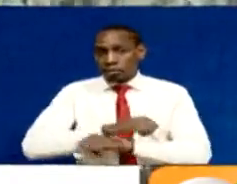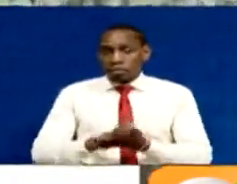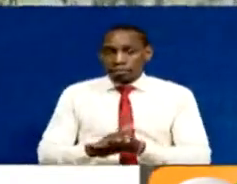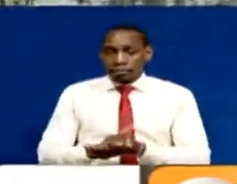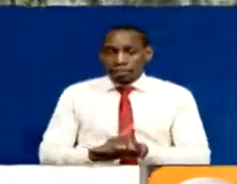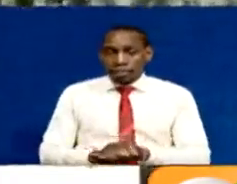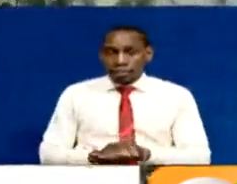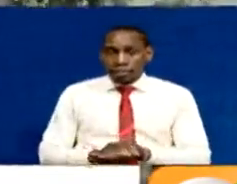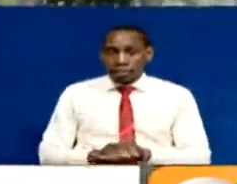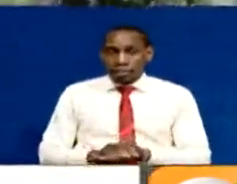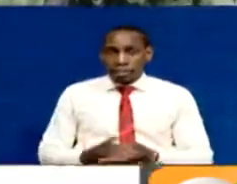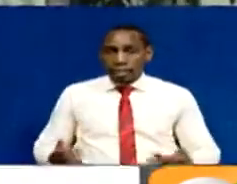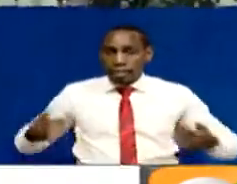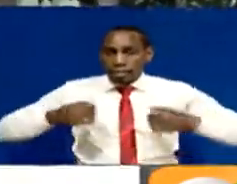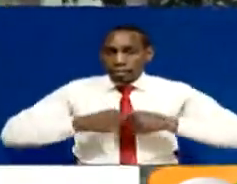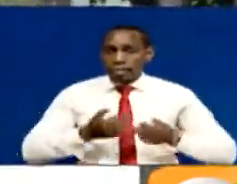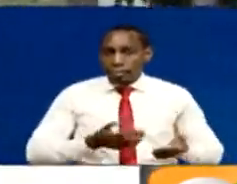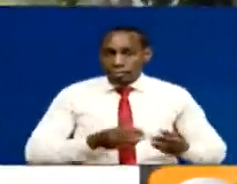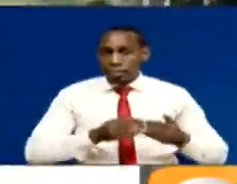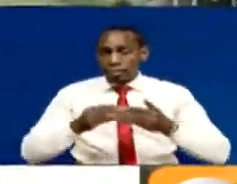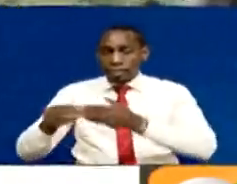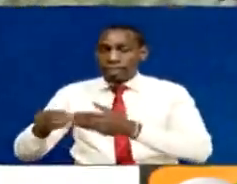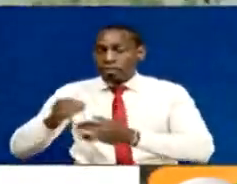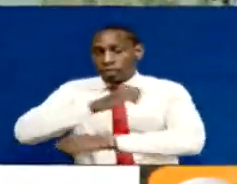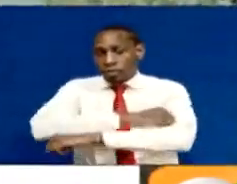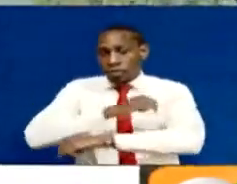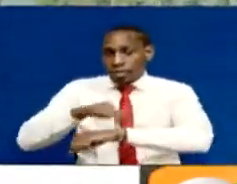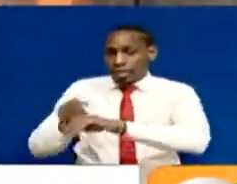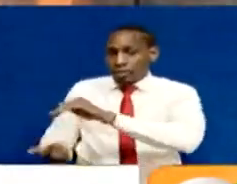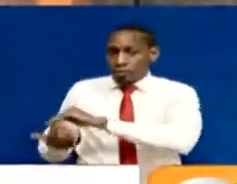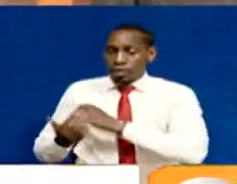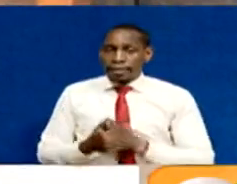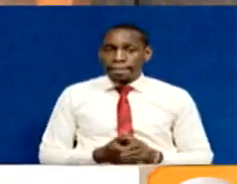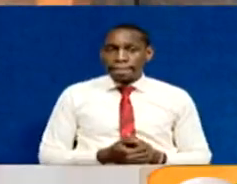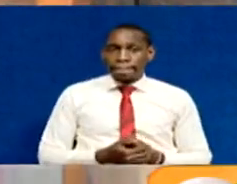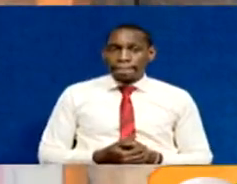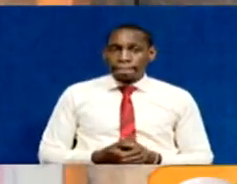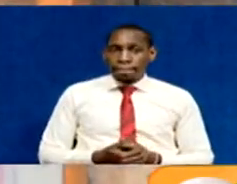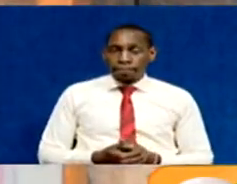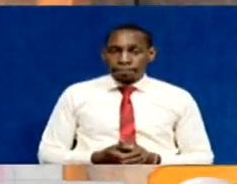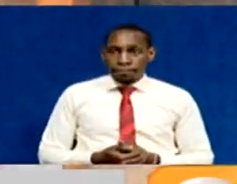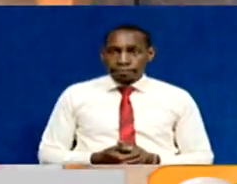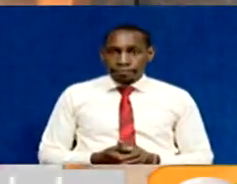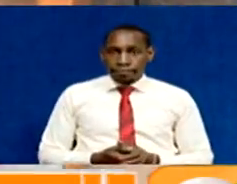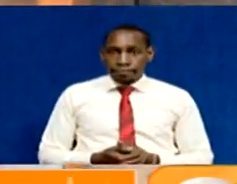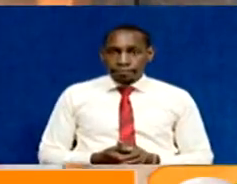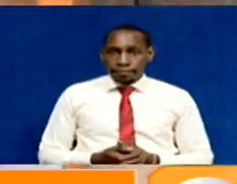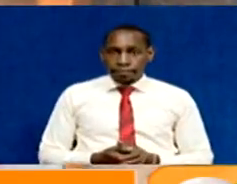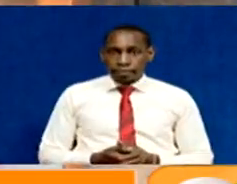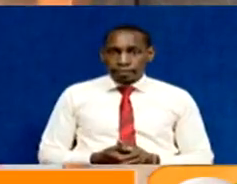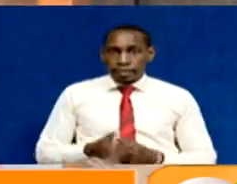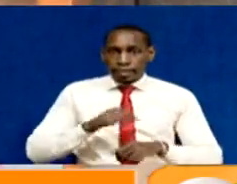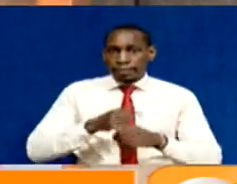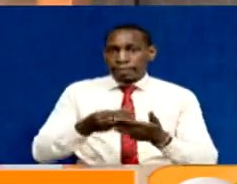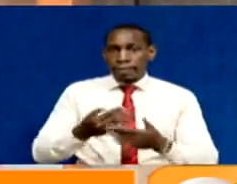tu. Kuanzia hapa asubuhi mpaka shule. Nikipata pikipiki, anabeleka mtoto. Nikikosa